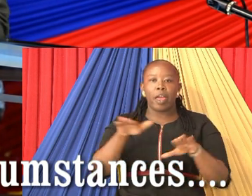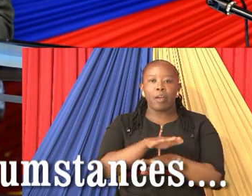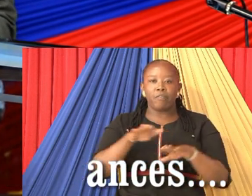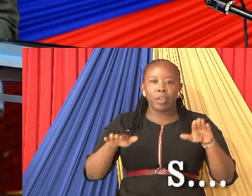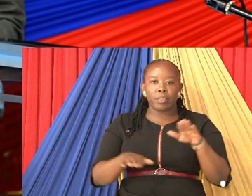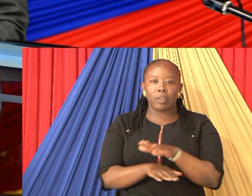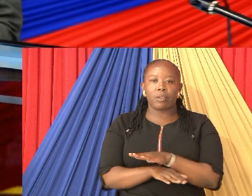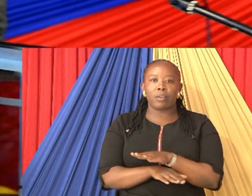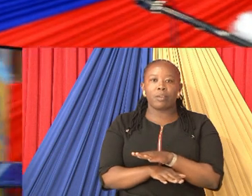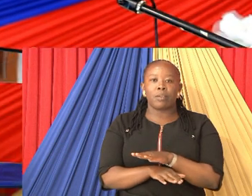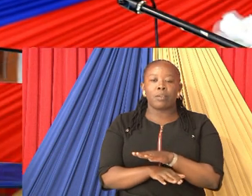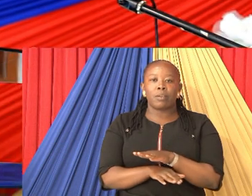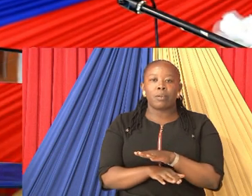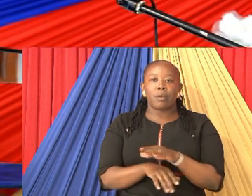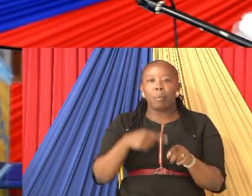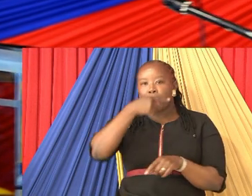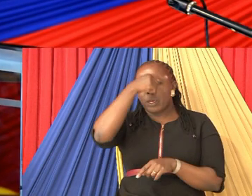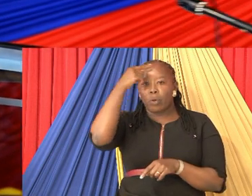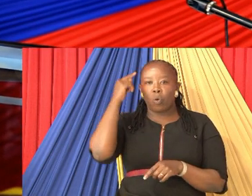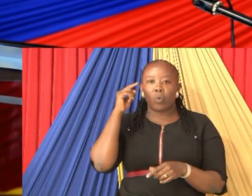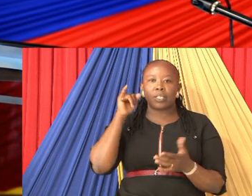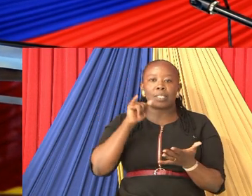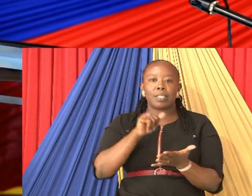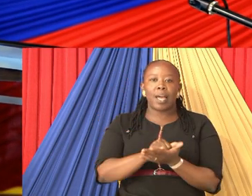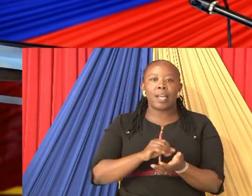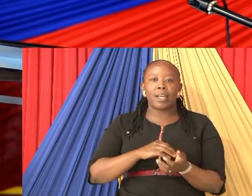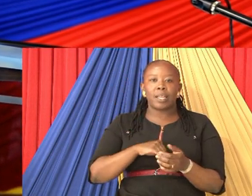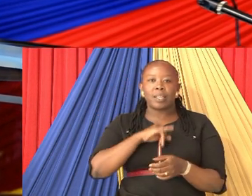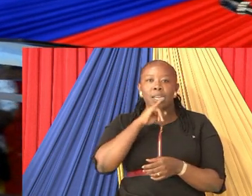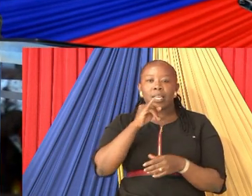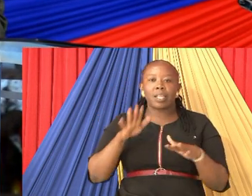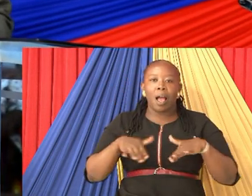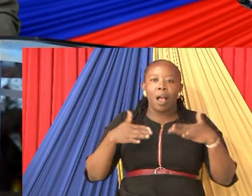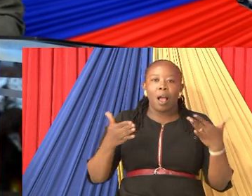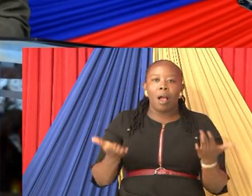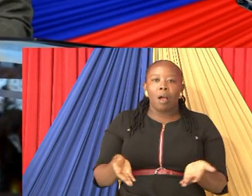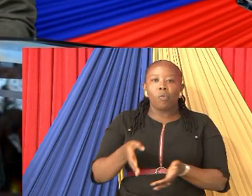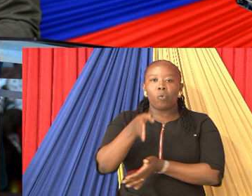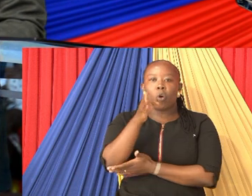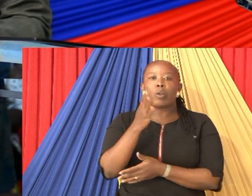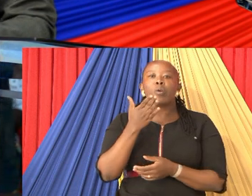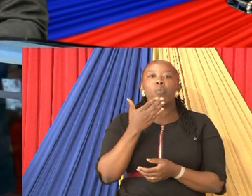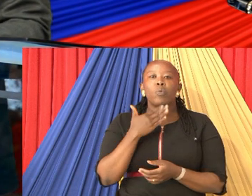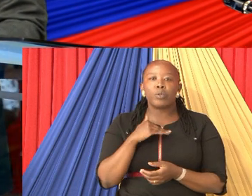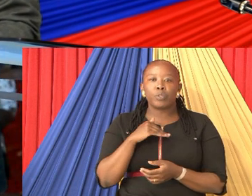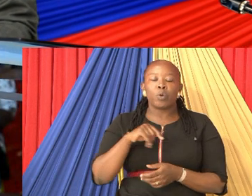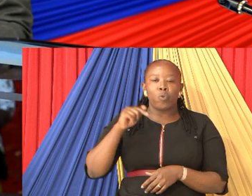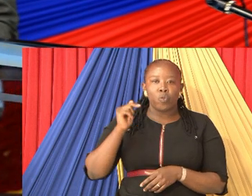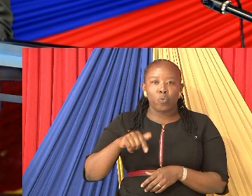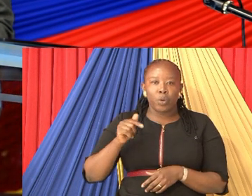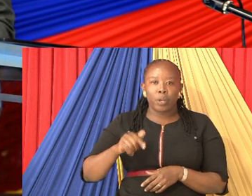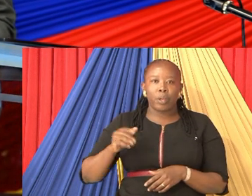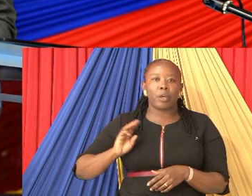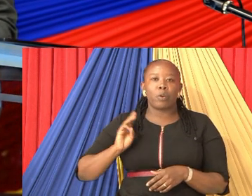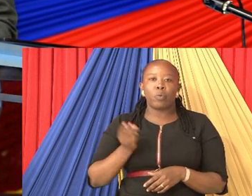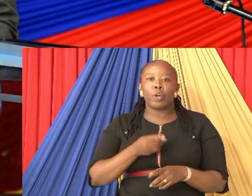maana haya ndio mapenzi yake Mungu ndani ya Kristo Yesu. So leo tuongea juu ya kumshukuru Mungu